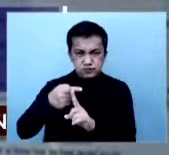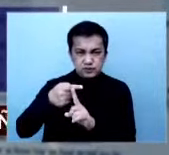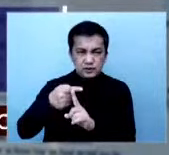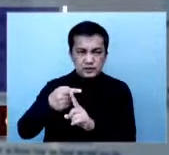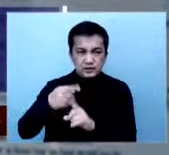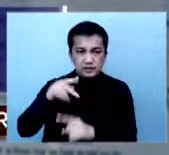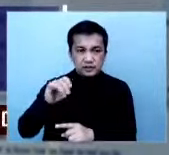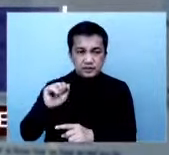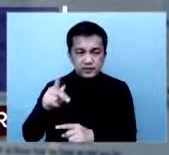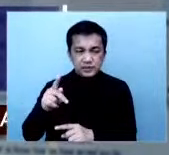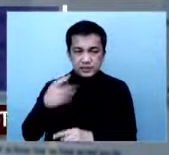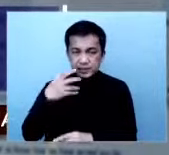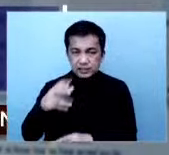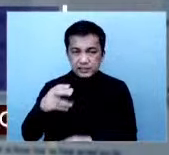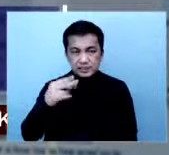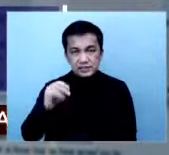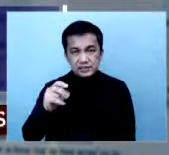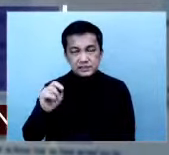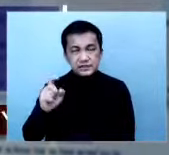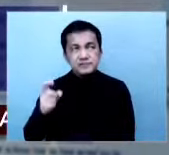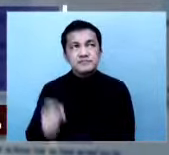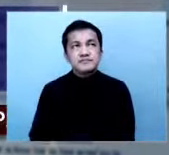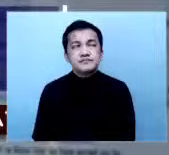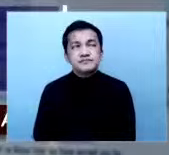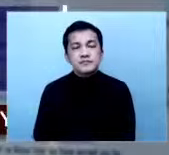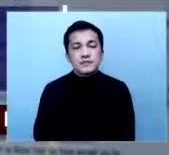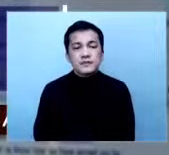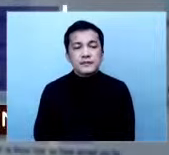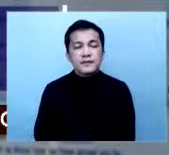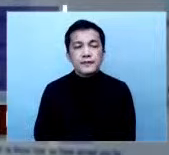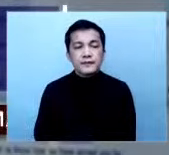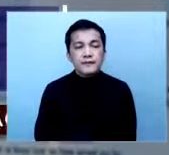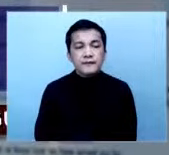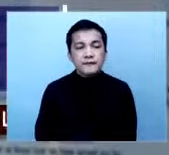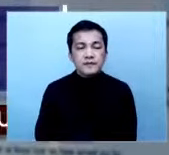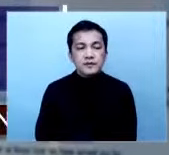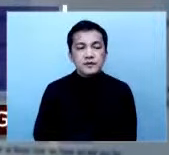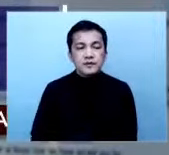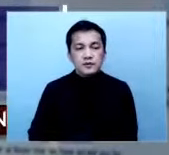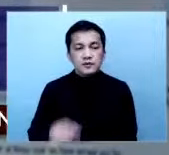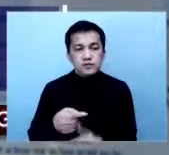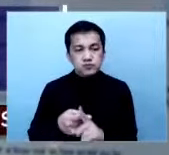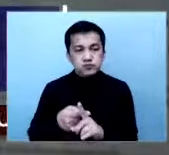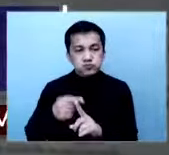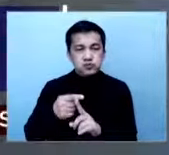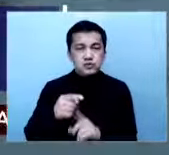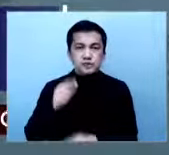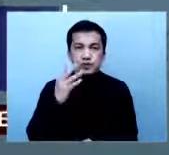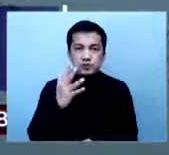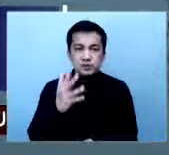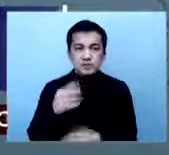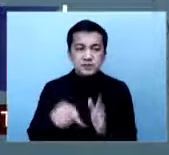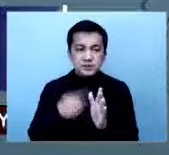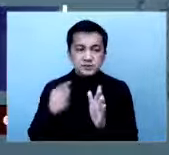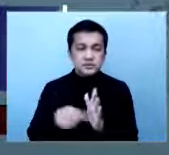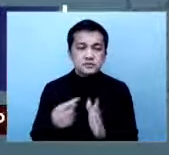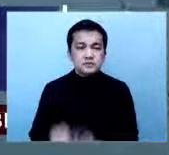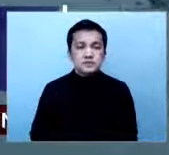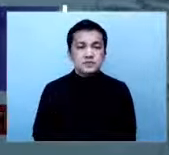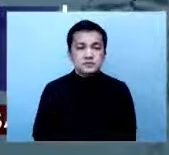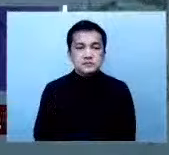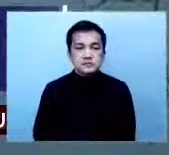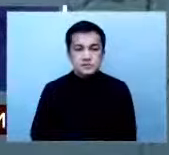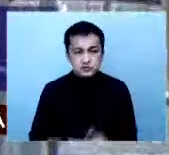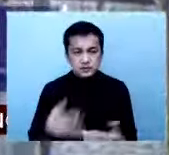regarding heat index nak kwan natin sa Abril na pumapalo to kung minsan s sa kabila ng